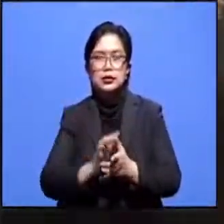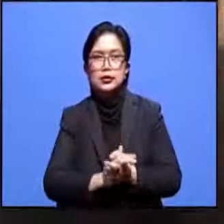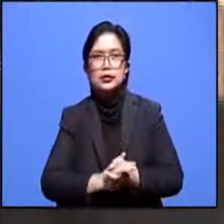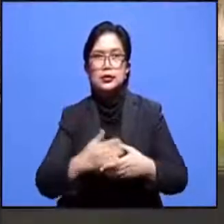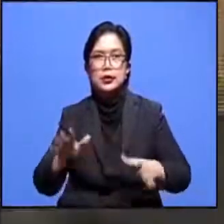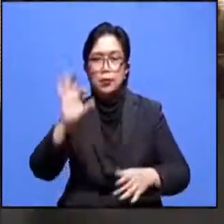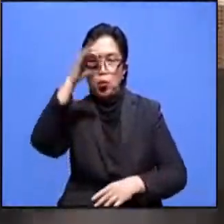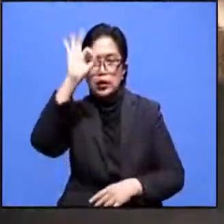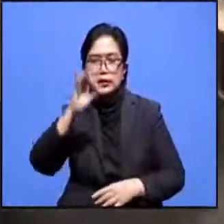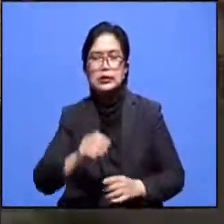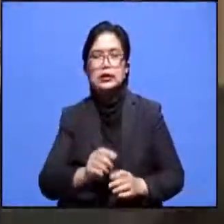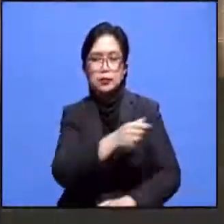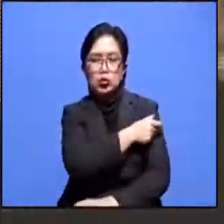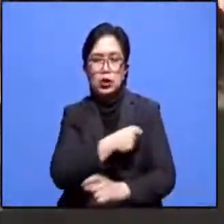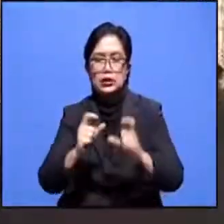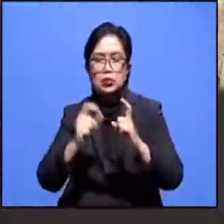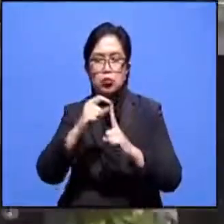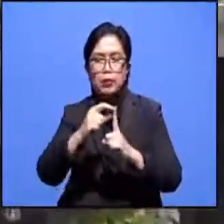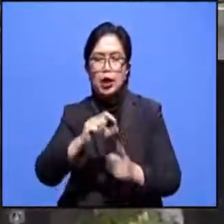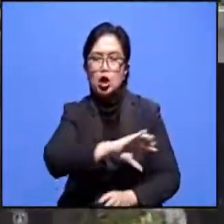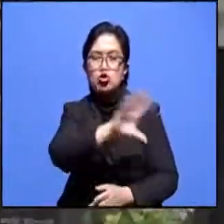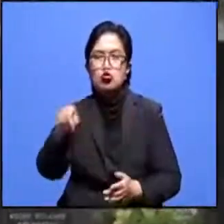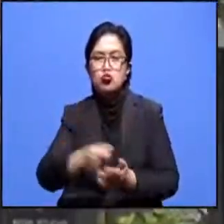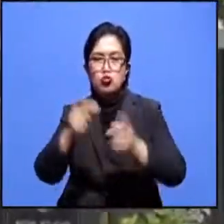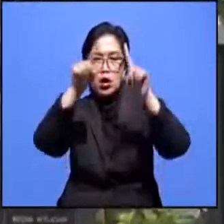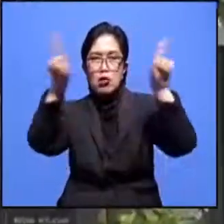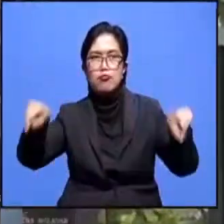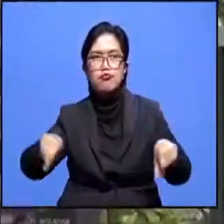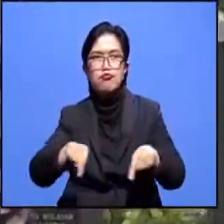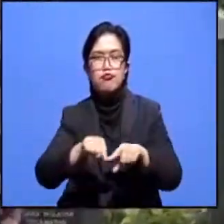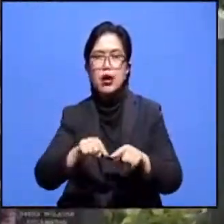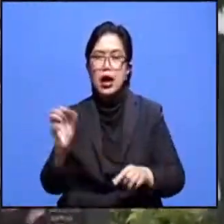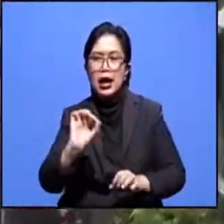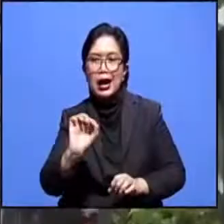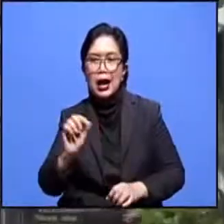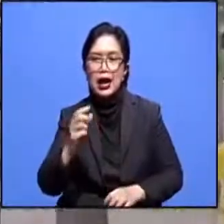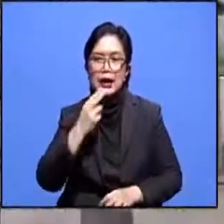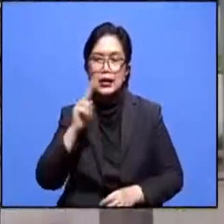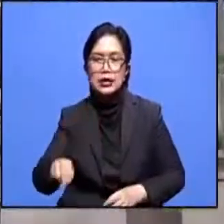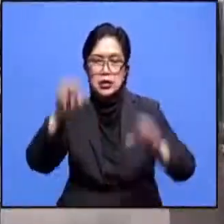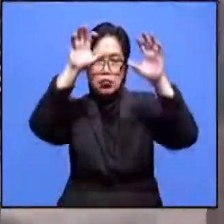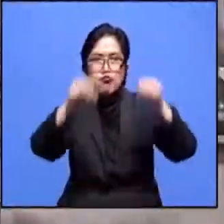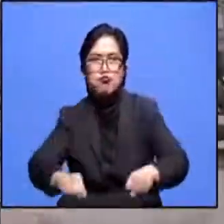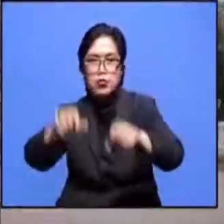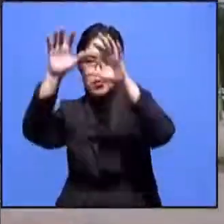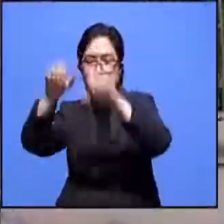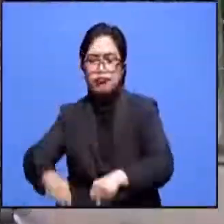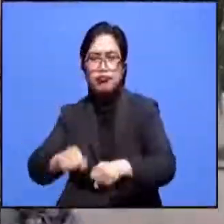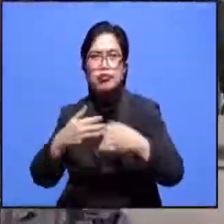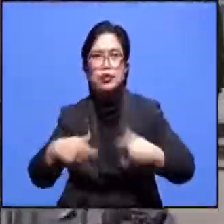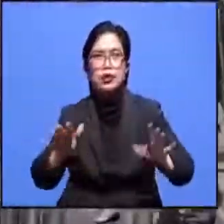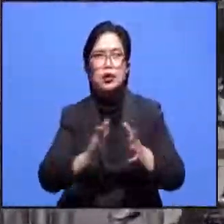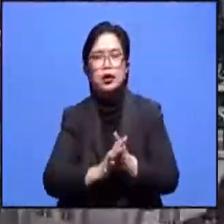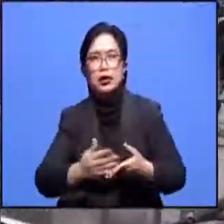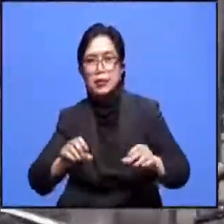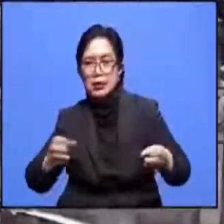Jaya, Polri, dan Satpol PP, semua baliho tanpa izin langsung dibersihkan. Kendaraan taktis juga diturunkan untuk pengamanan beserta puluhan